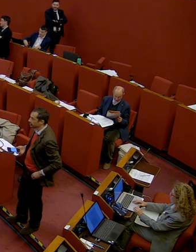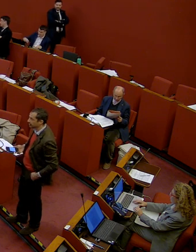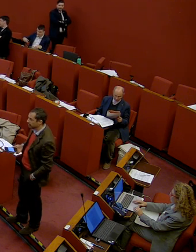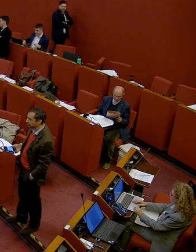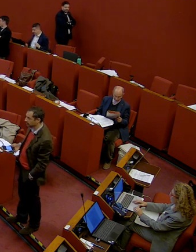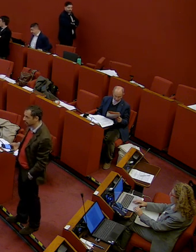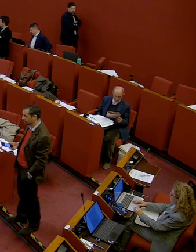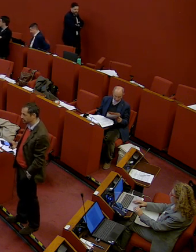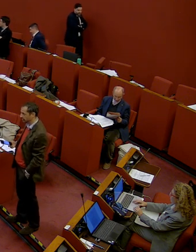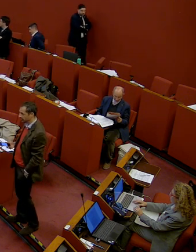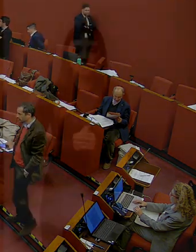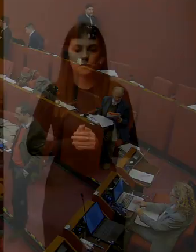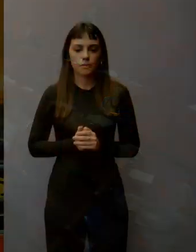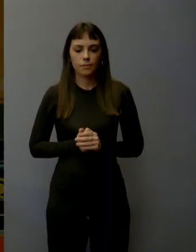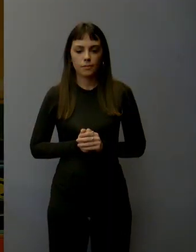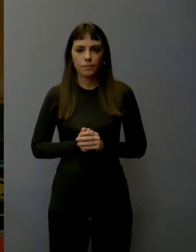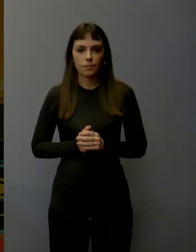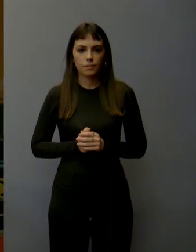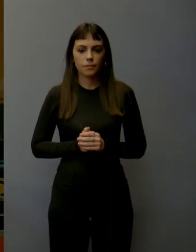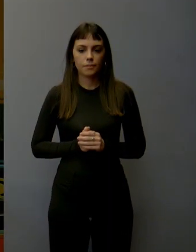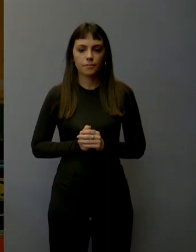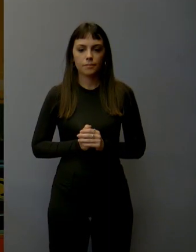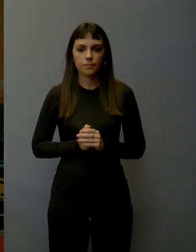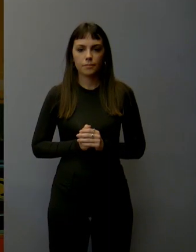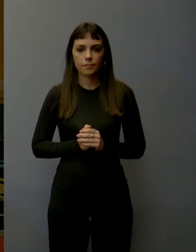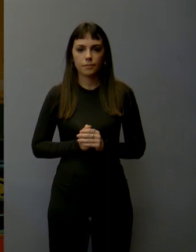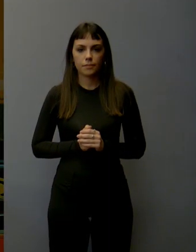Vabbè vabbè ok perfetto